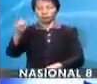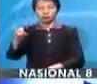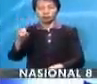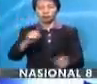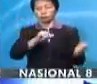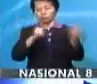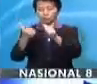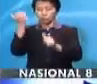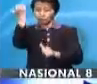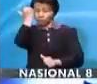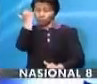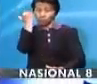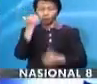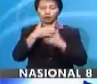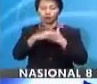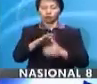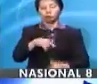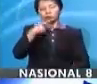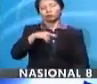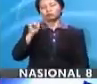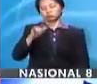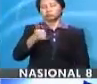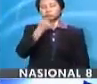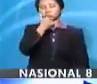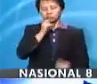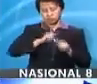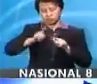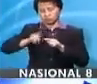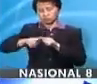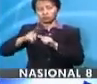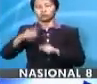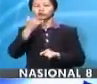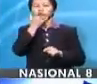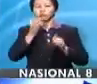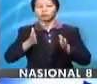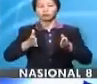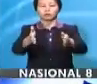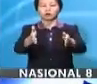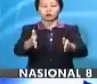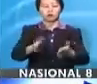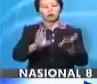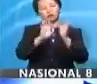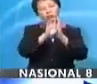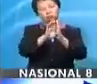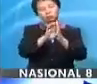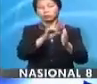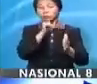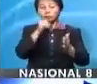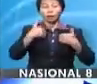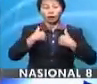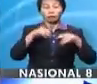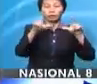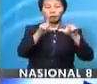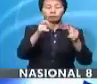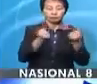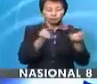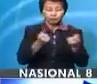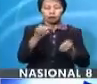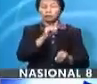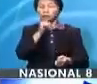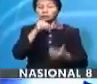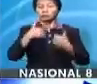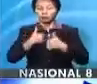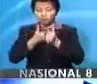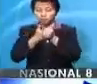RM3,550 oleh Mahkamah Majistret selepas mengaku bersalah terhadap pelbagai kesalahan trafik. Antaranya, tidak mempunyai lesen memandu dan